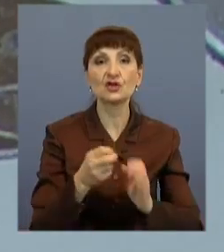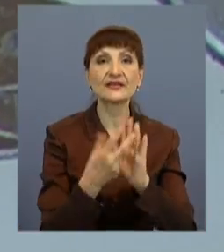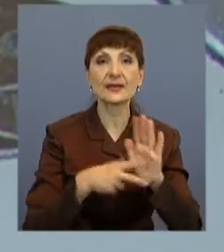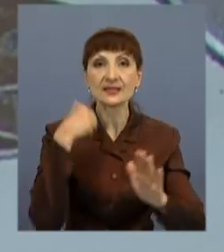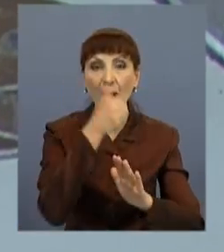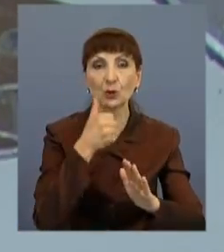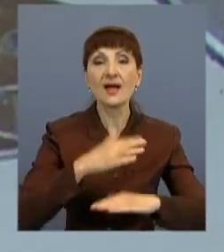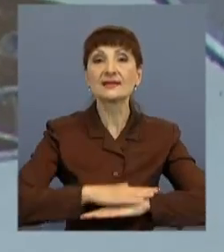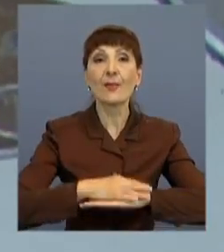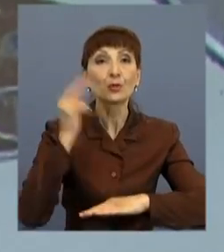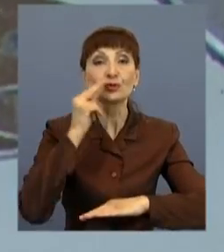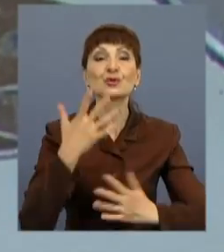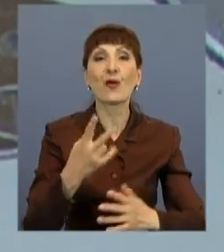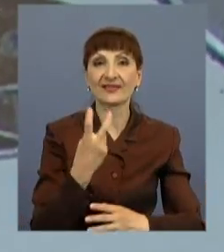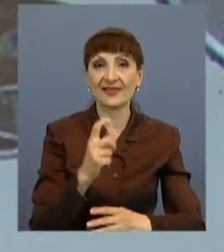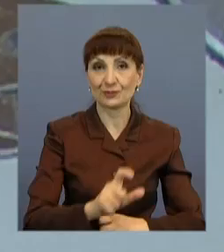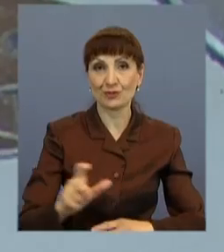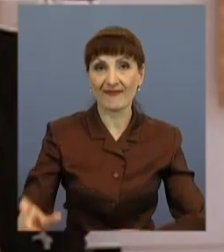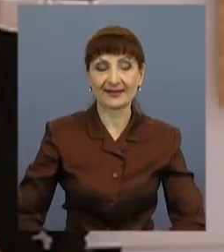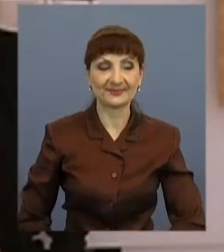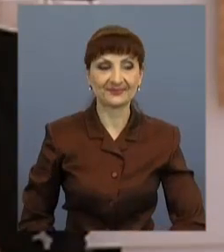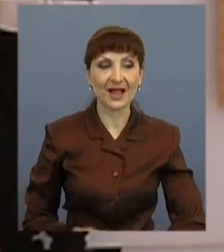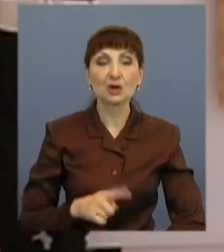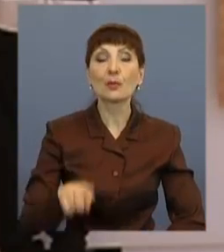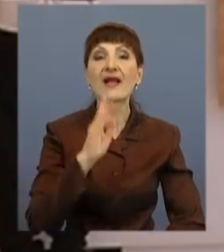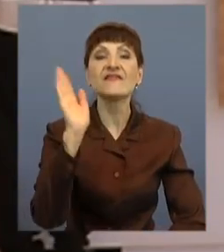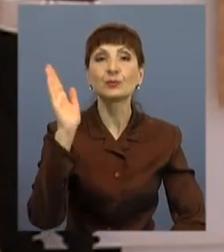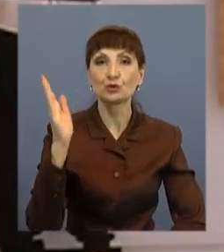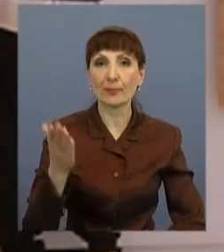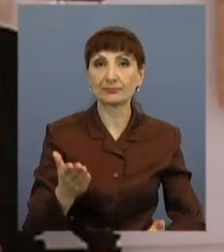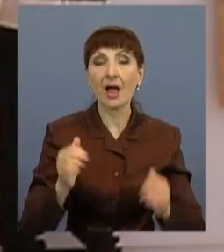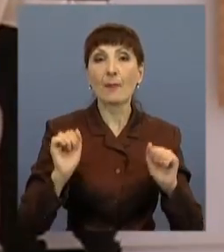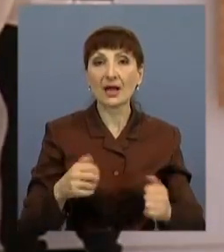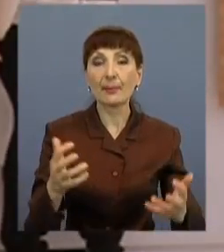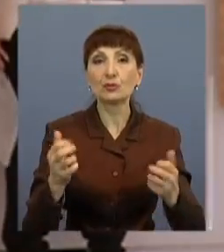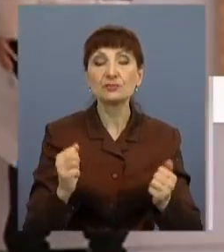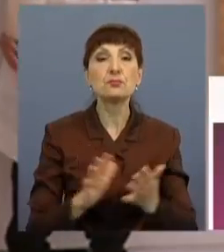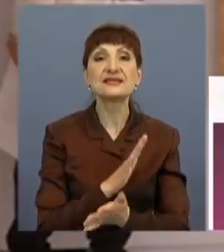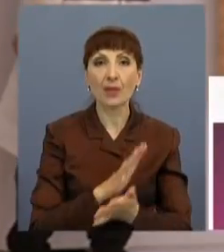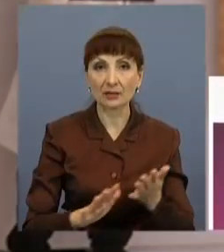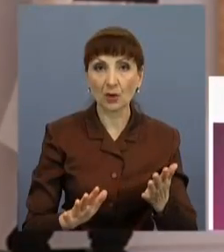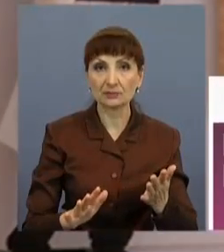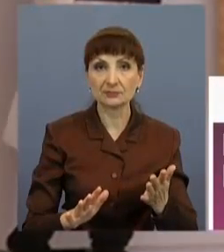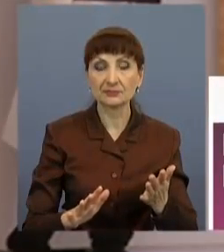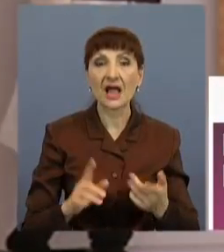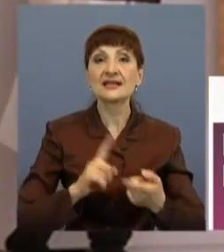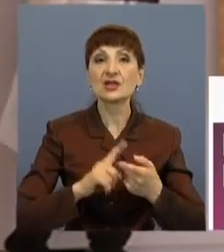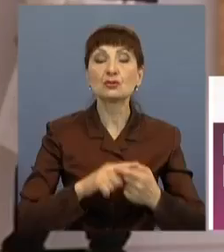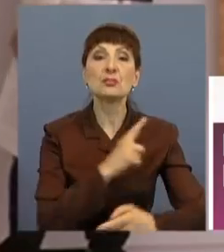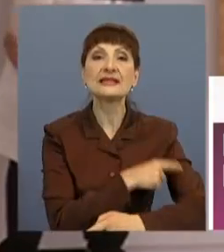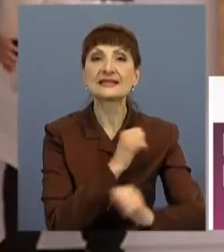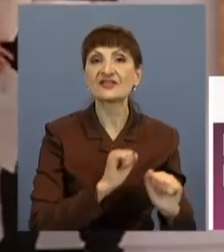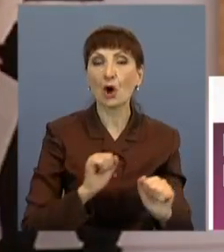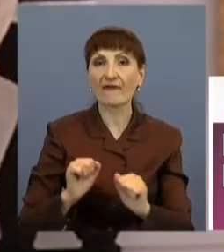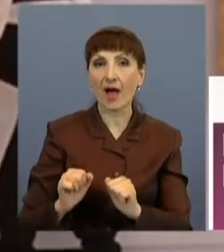2018-м за парты сели 200 горожан. Чтобы они в будущем могли получить бесплатные, за счет медицинского